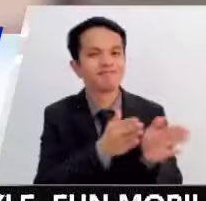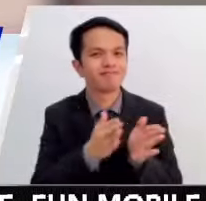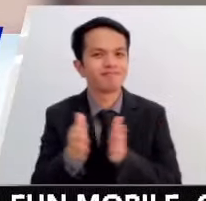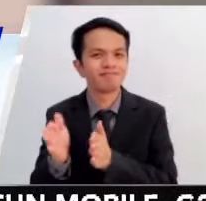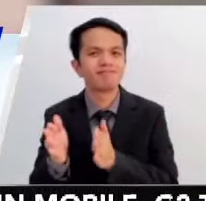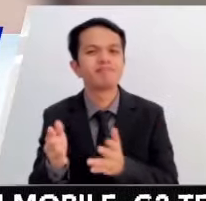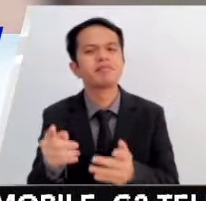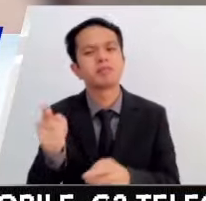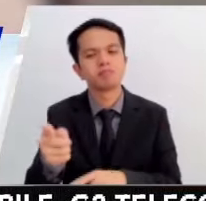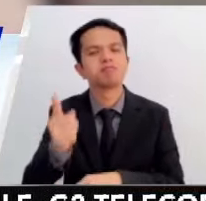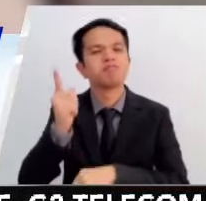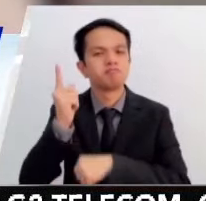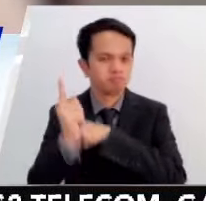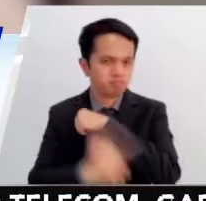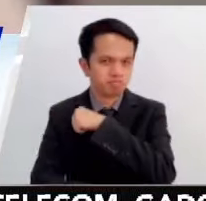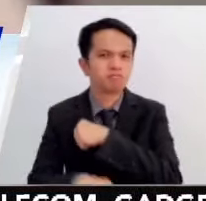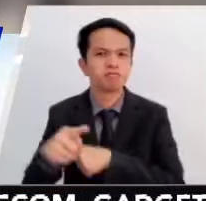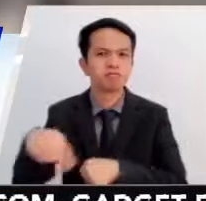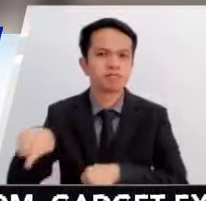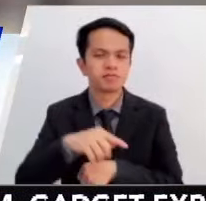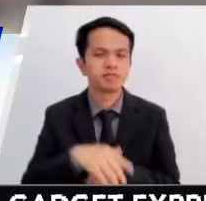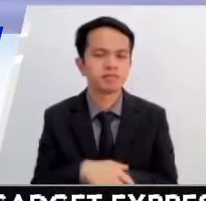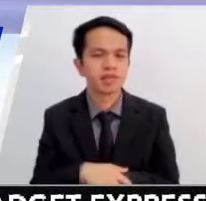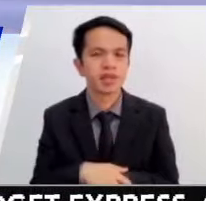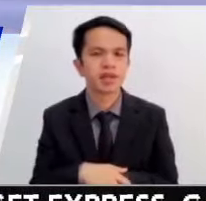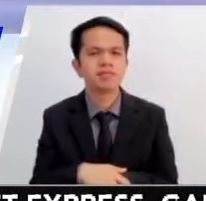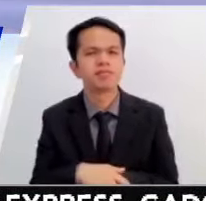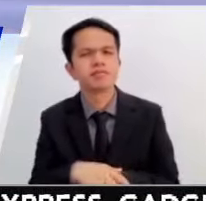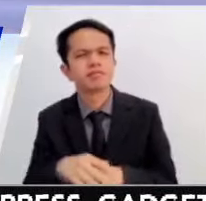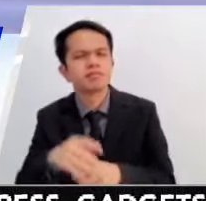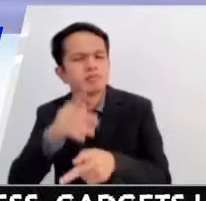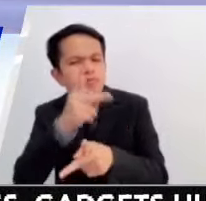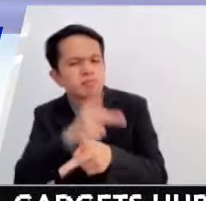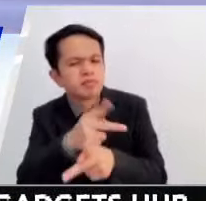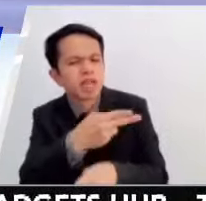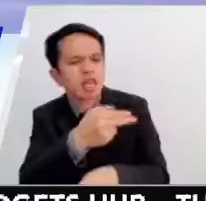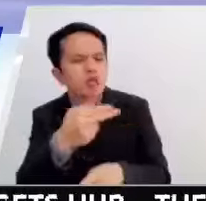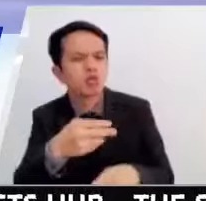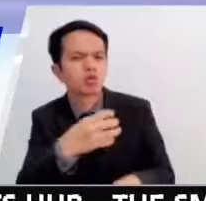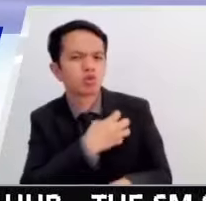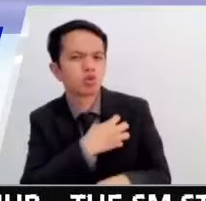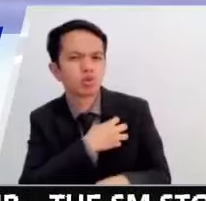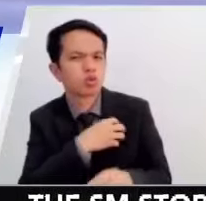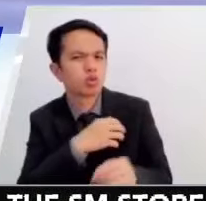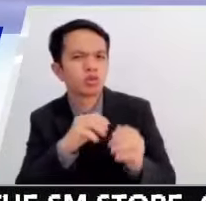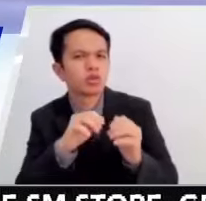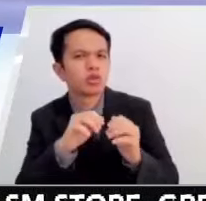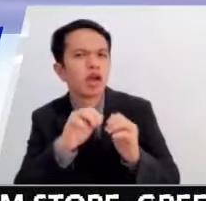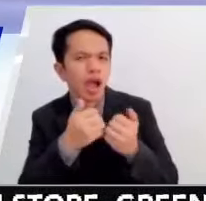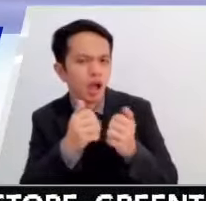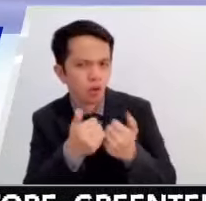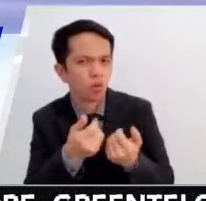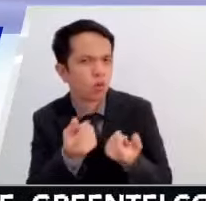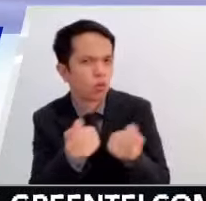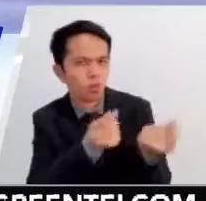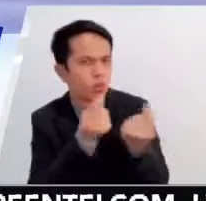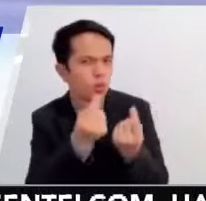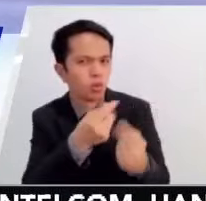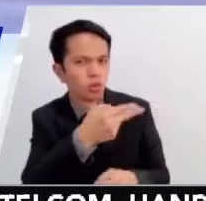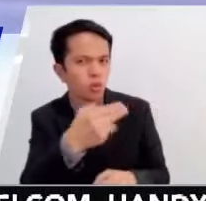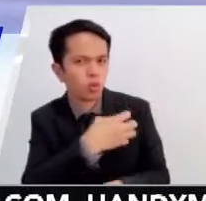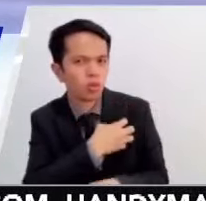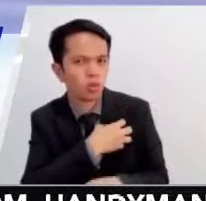mananagat po ang mga ito. Gaano katindi yung pag-ubantay ng Indonesian authorities para hindi siya makalabas kung saan man siya naroon at makalipat sa ibang